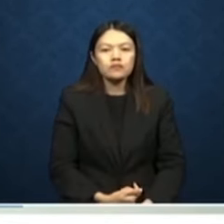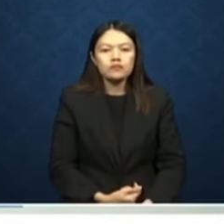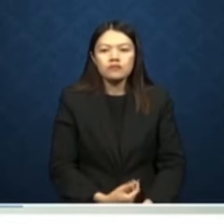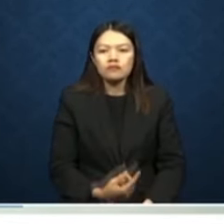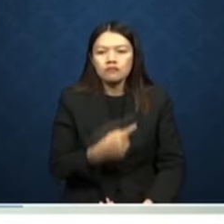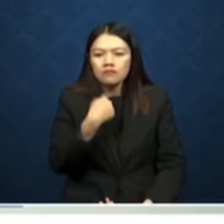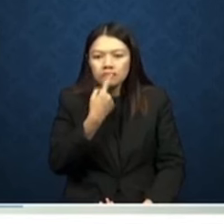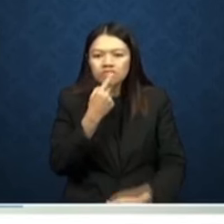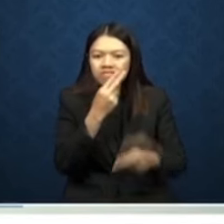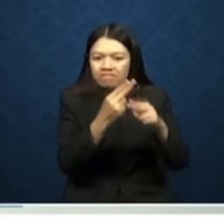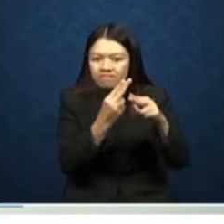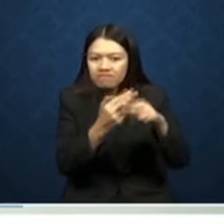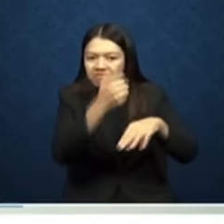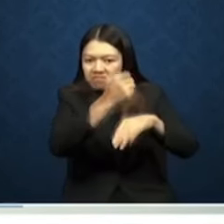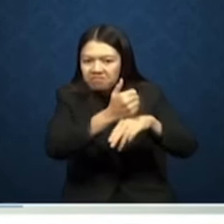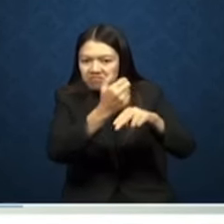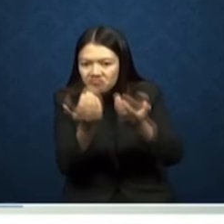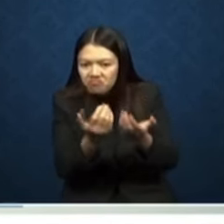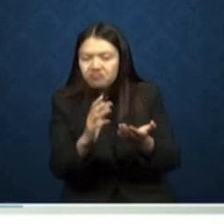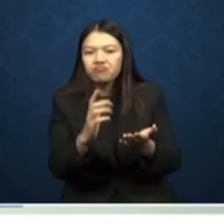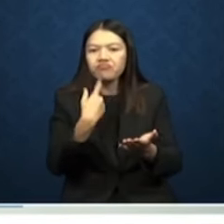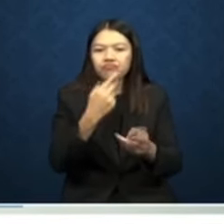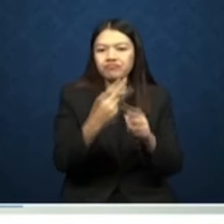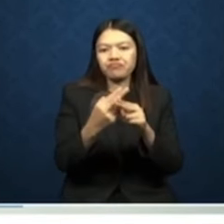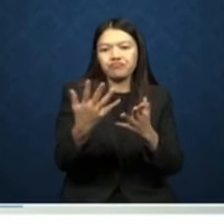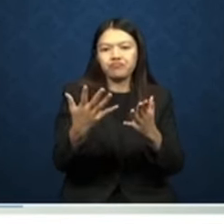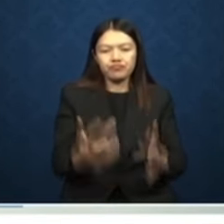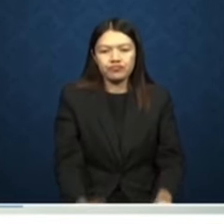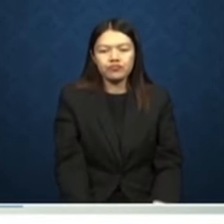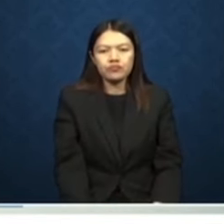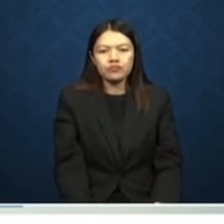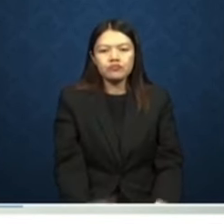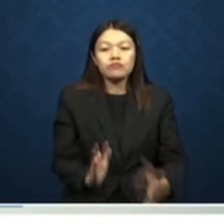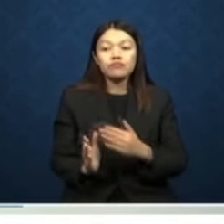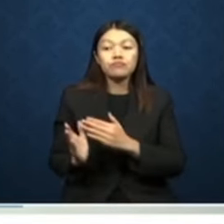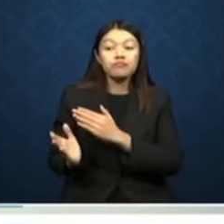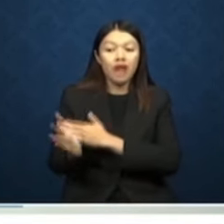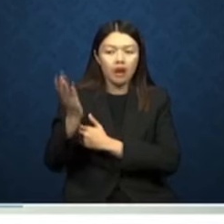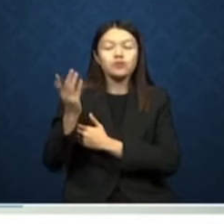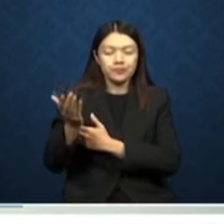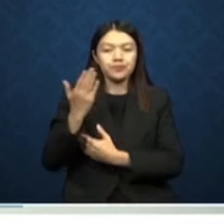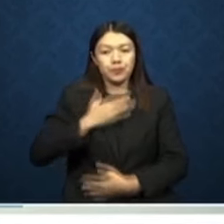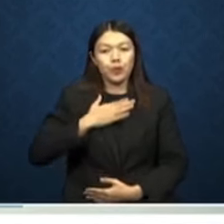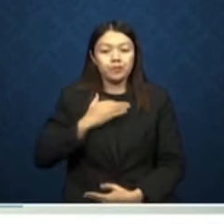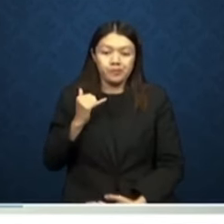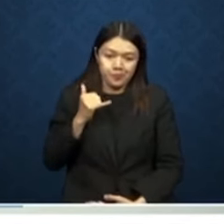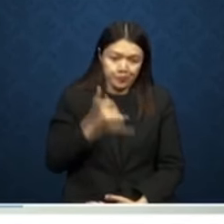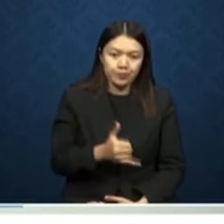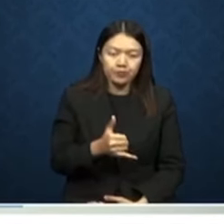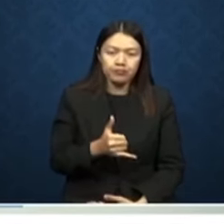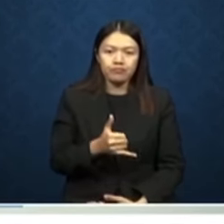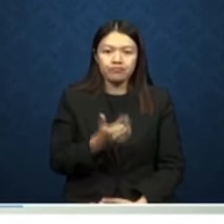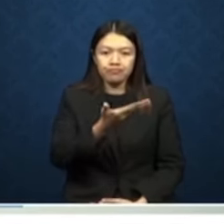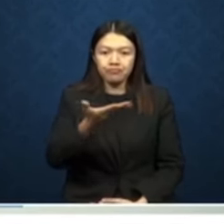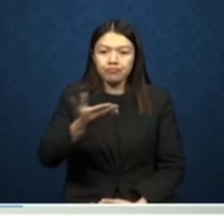ครับบัญชีนายบัญชีลูกน้องไม่มีหรอกครับในยุคนี้เมื่อเช้าก่อนที่ผมจะมานั่งนะครับท่านสมาชิกผู้อวุโส